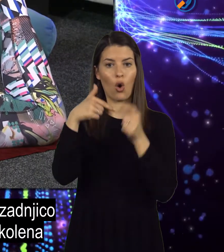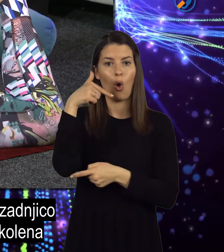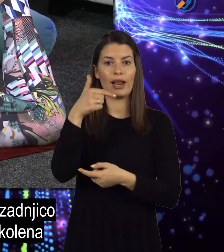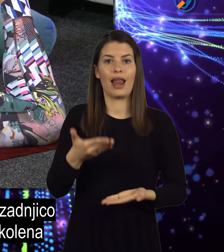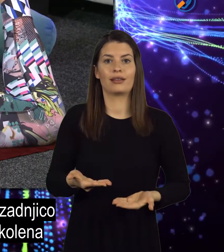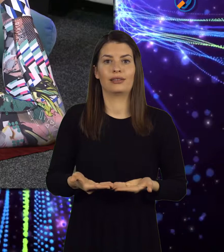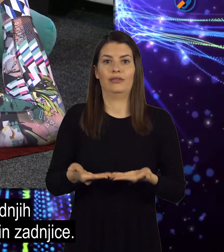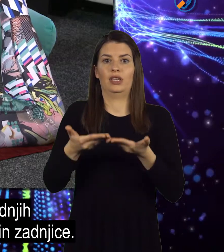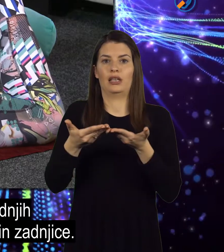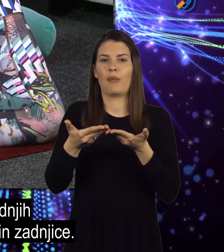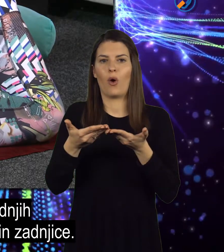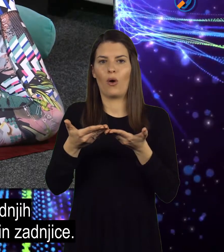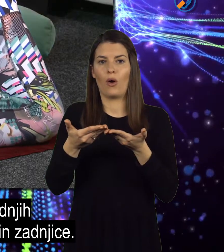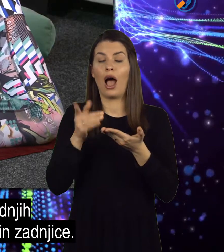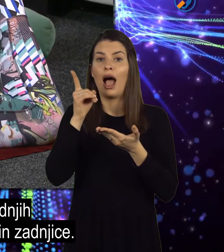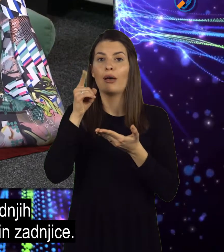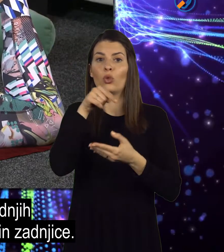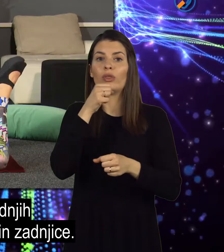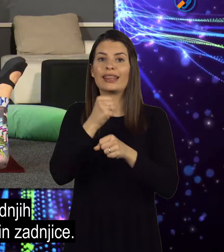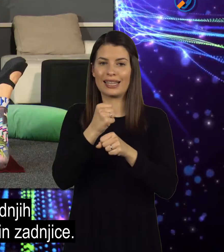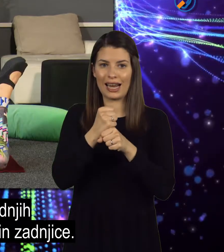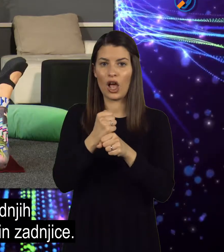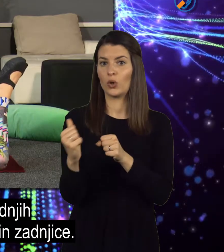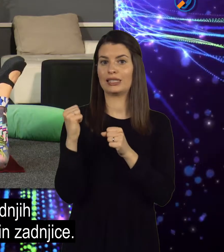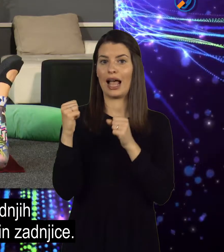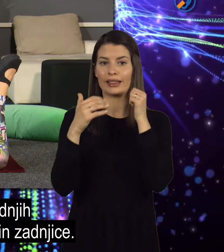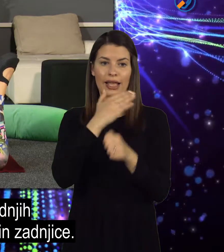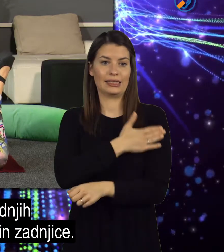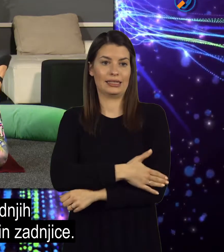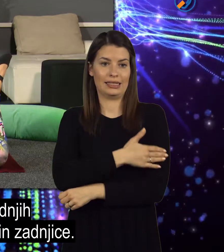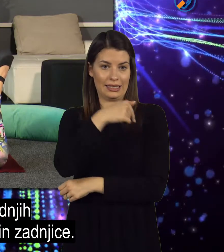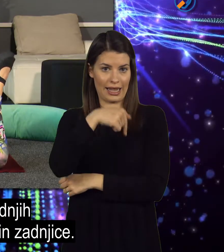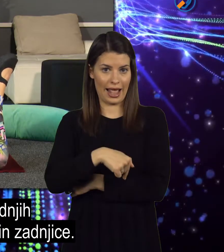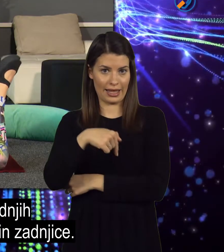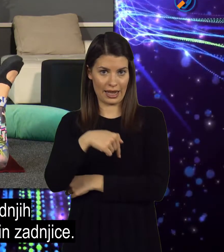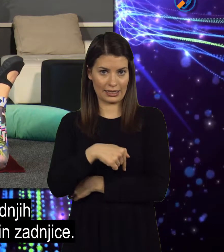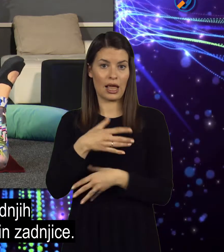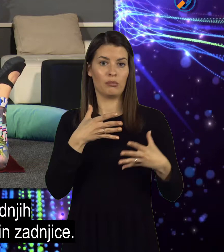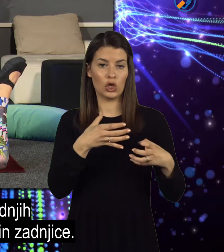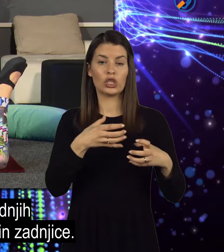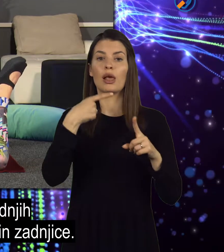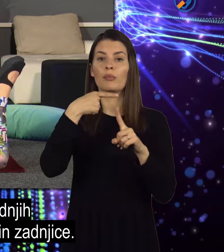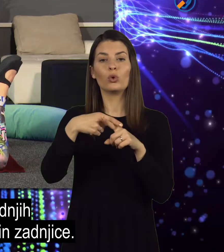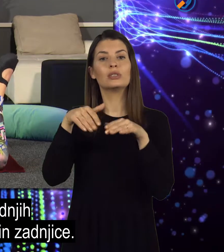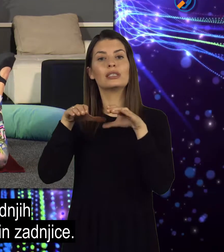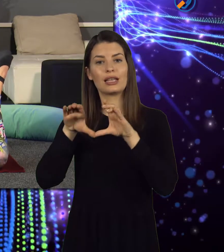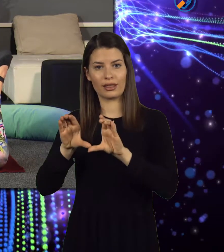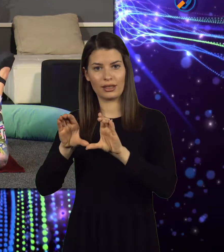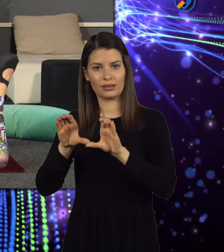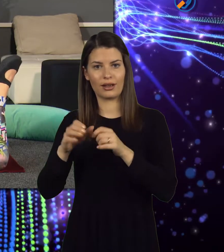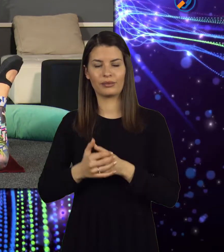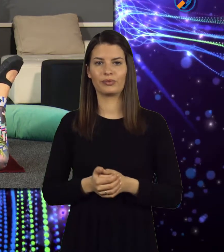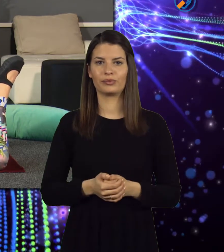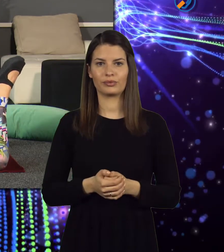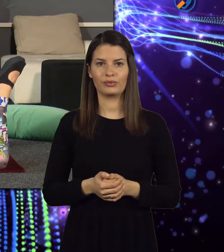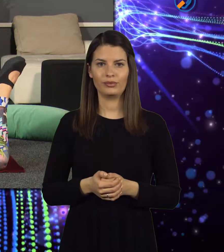dviguješ kolena z močjo zadnjih stegenskih mišic in pa zadnjice.